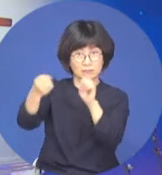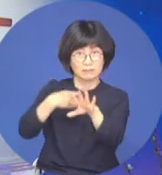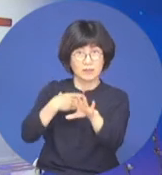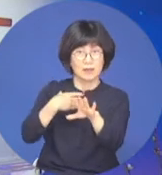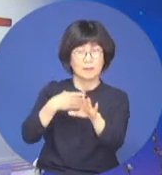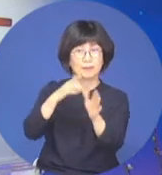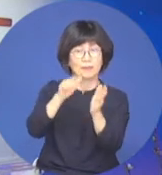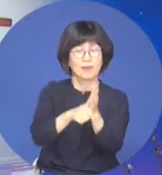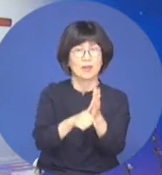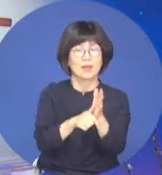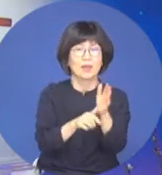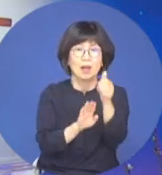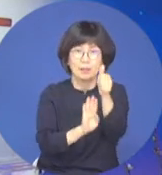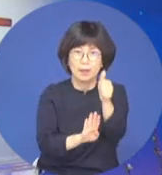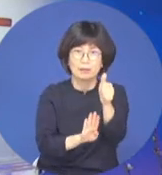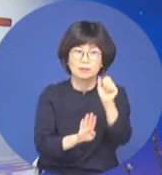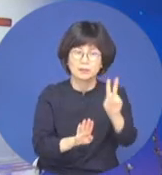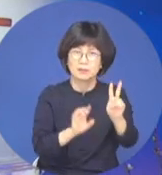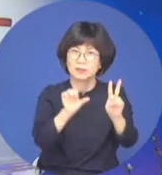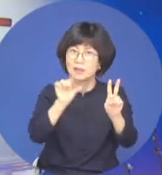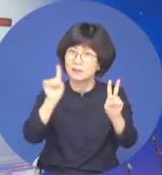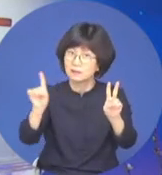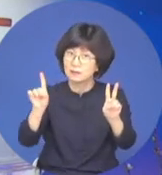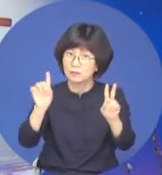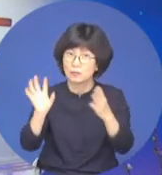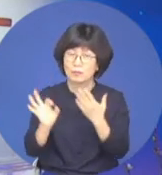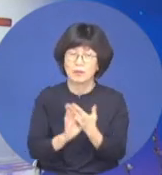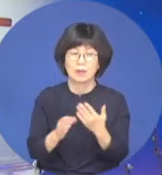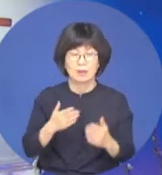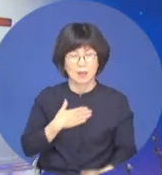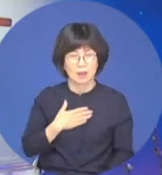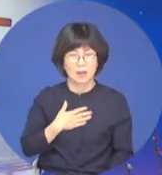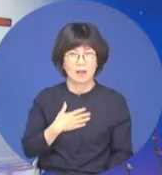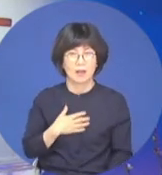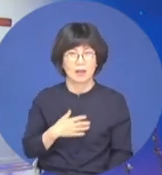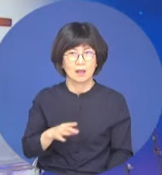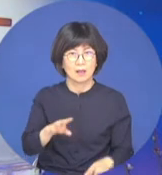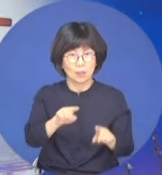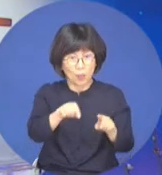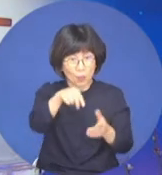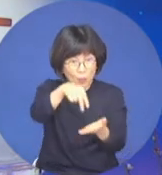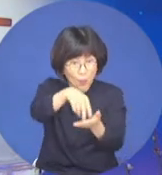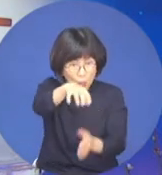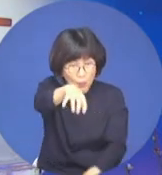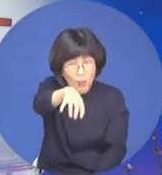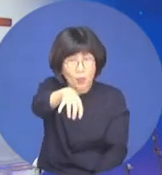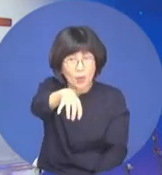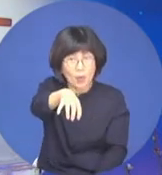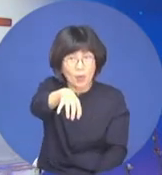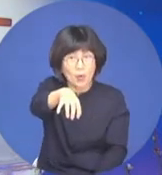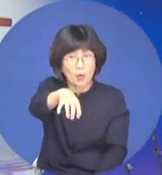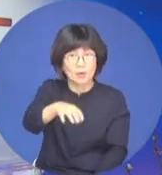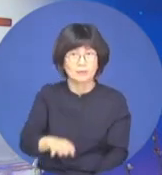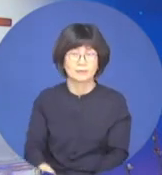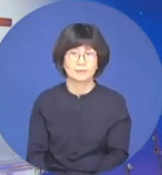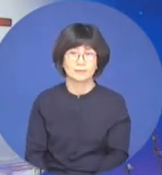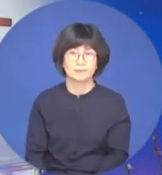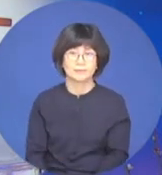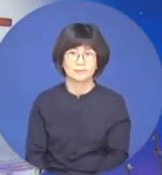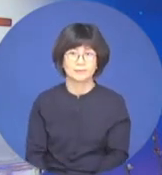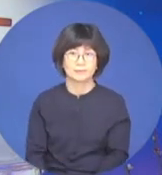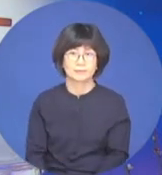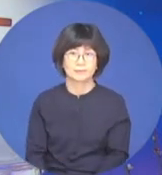얘기합니다. 2장 1절을 보게 되면 내가 파수하는 자리에 서서 내가 파수하는 곳에서 성루에